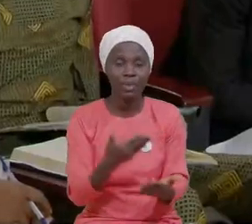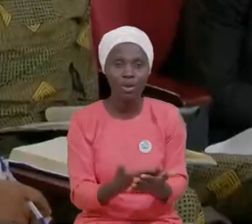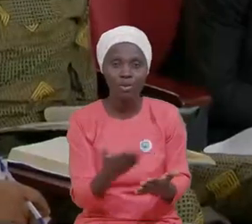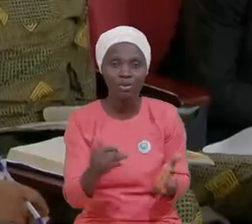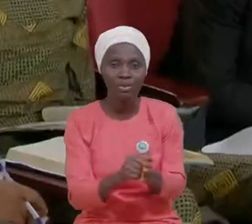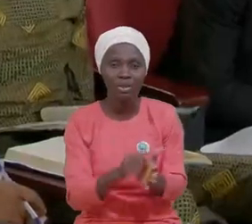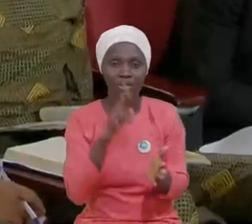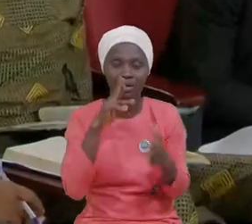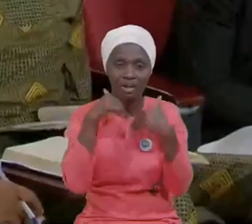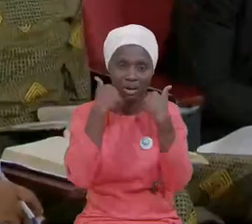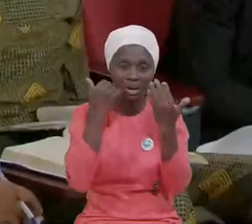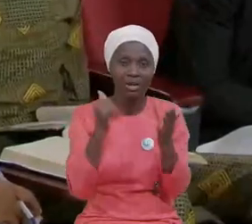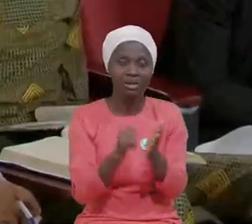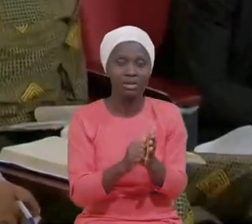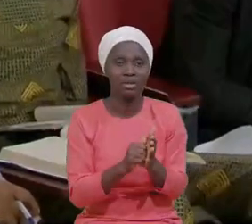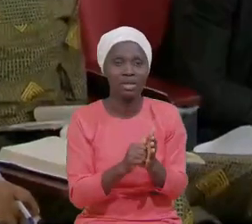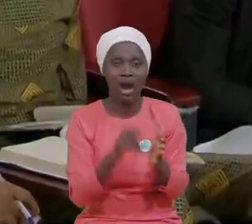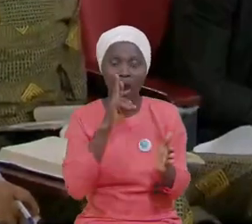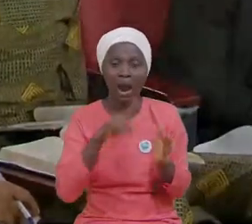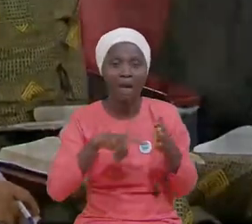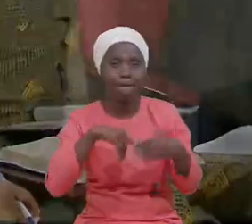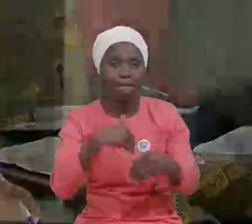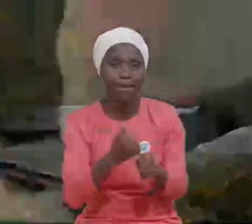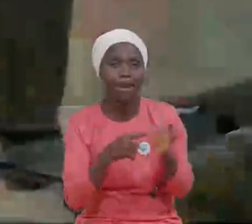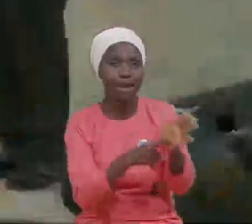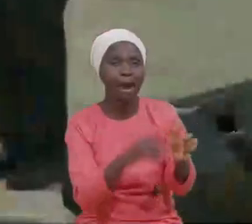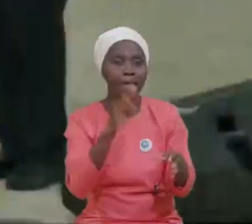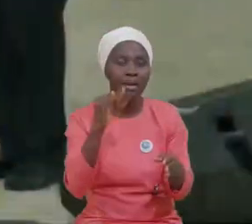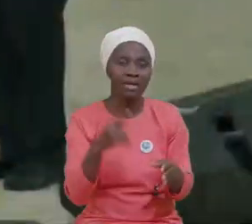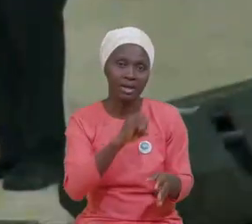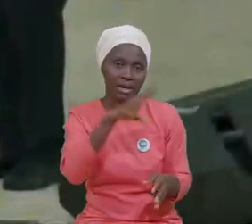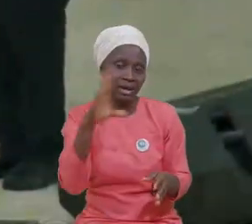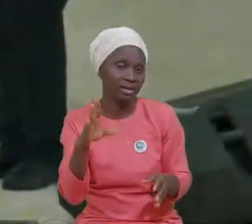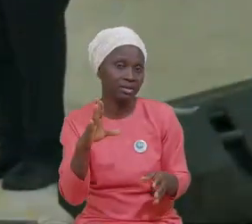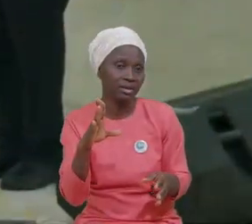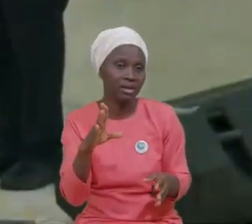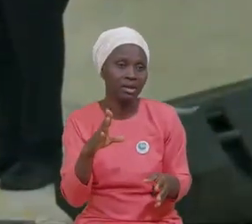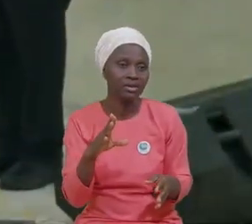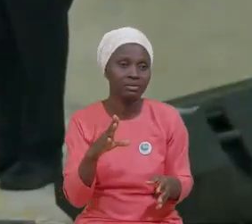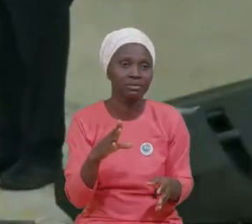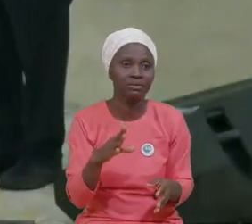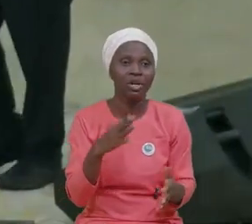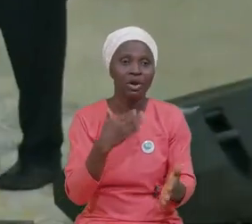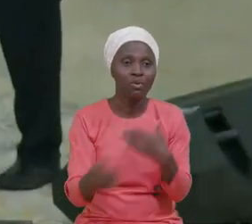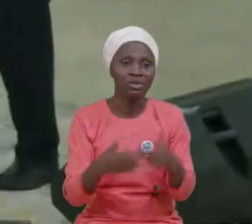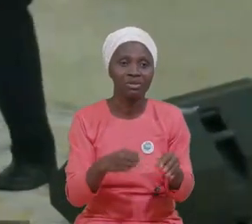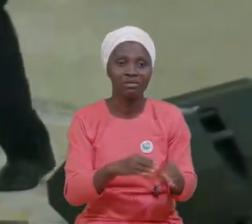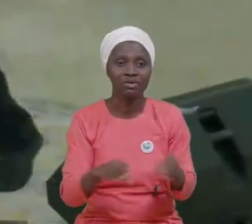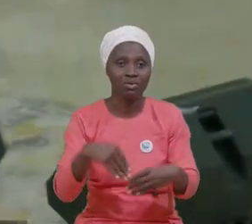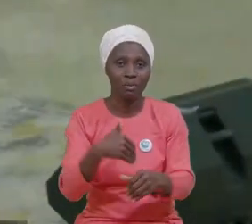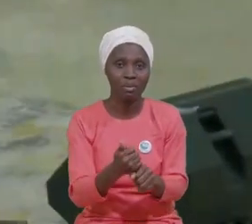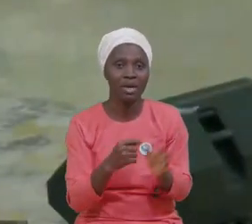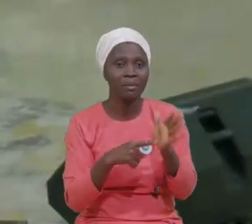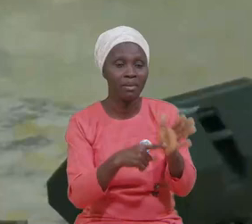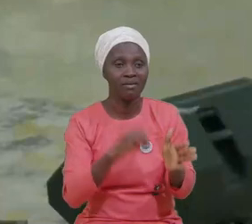est manifesté par la lumière, car tout ce qui est manifesté est lumière. »